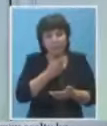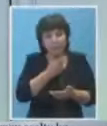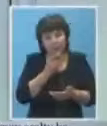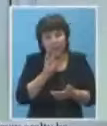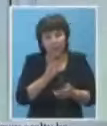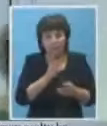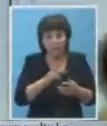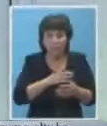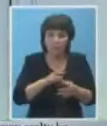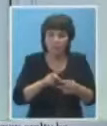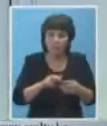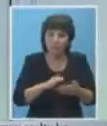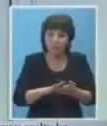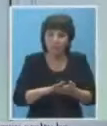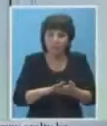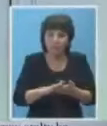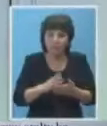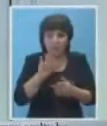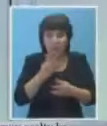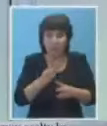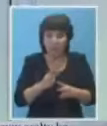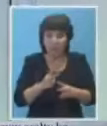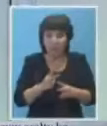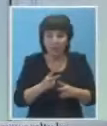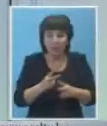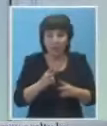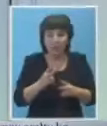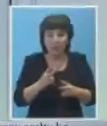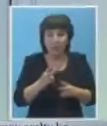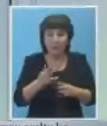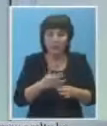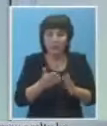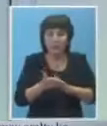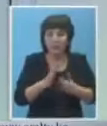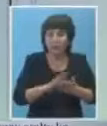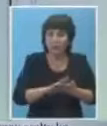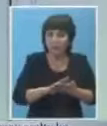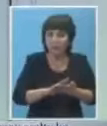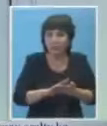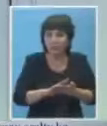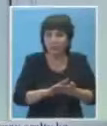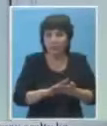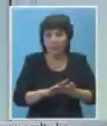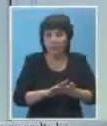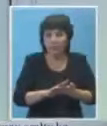өзіміздің көңілімізді бөліп екі жақтық тиісті жаңағы